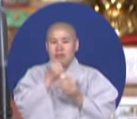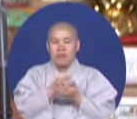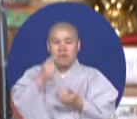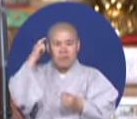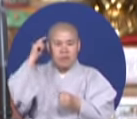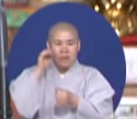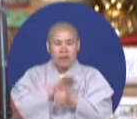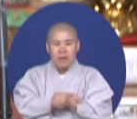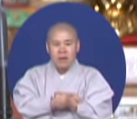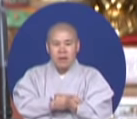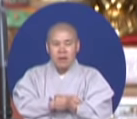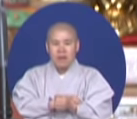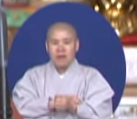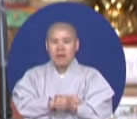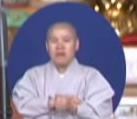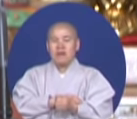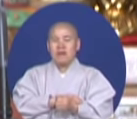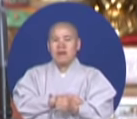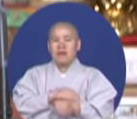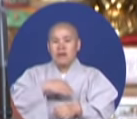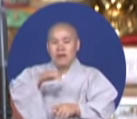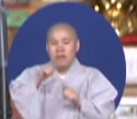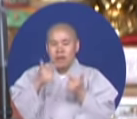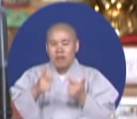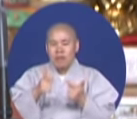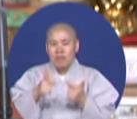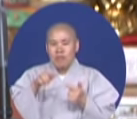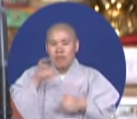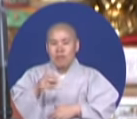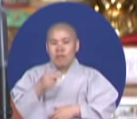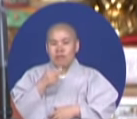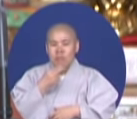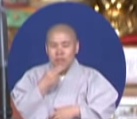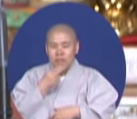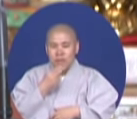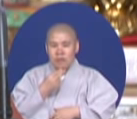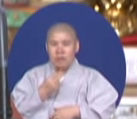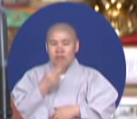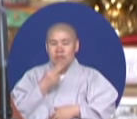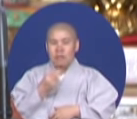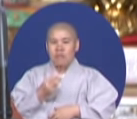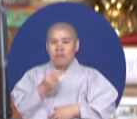지혜가 어디에 안 들어간 데가 어딨나? 없는 데가 어딨나?